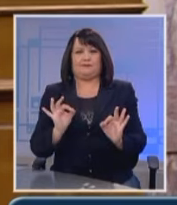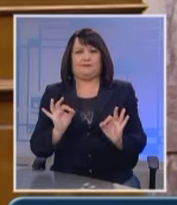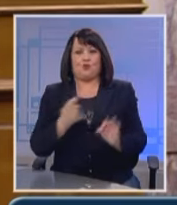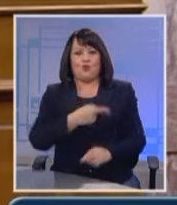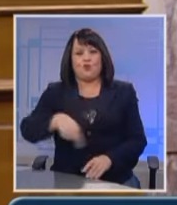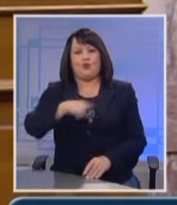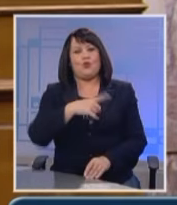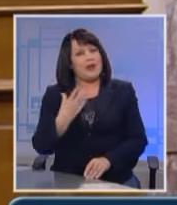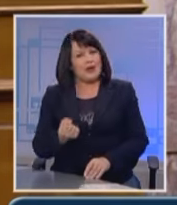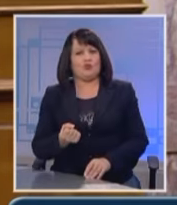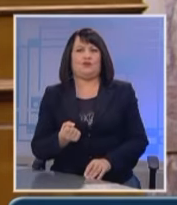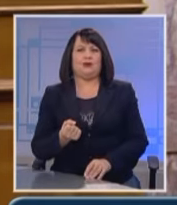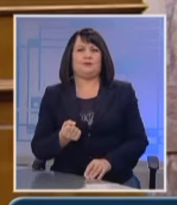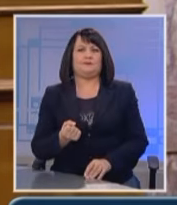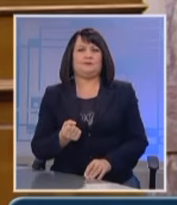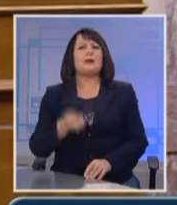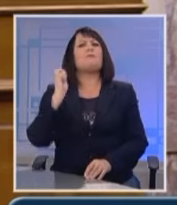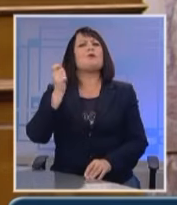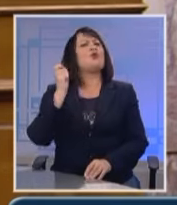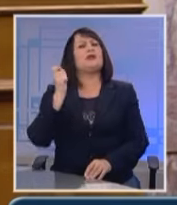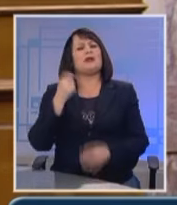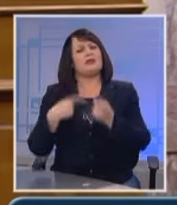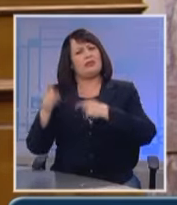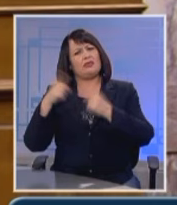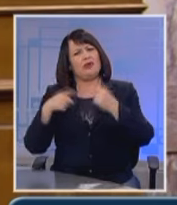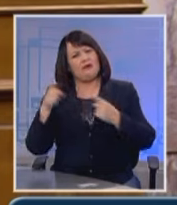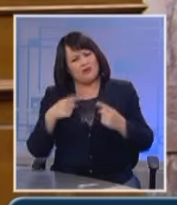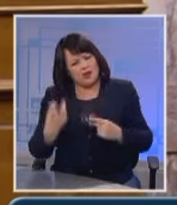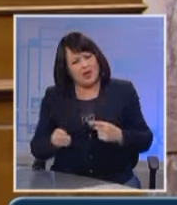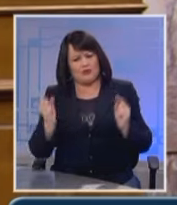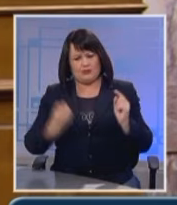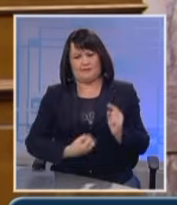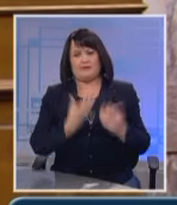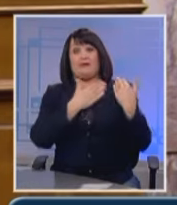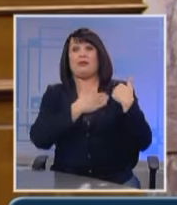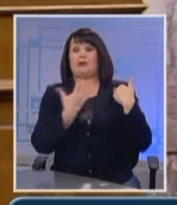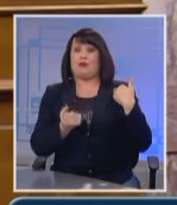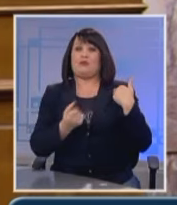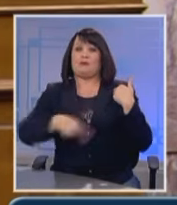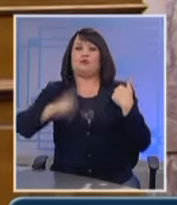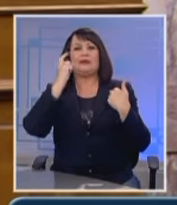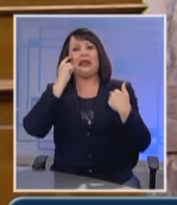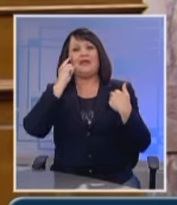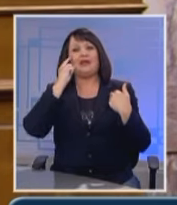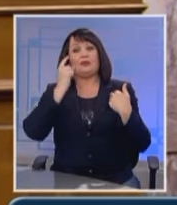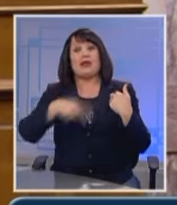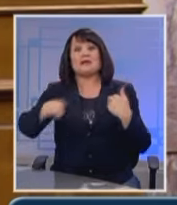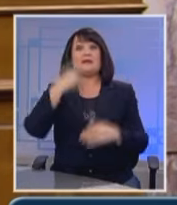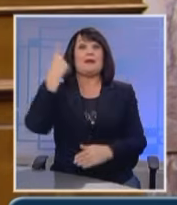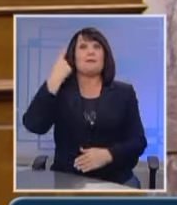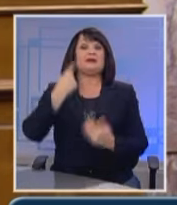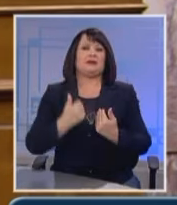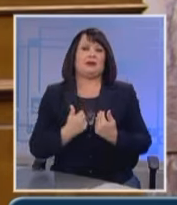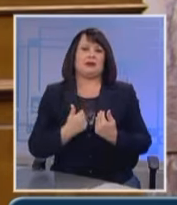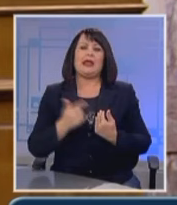όλοι, πέρα και έξω από οποιασδήποτε πολιτικές διαφορές, συνέστηση των ευθυνών μας. Εσείς θα είστε κριτές